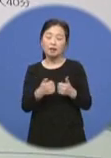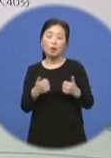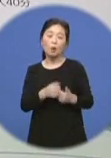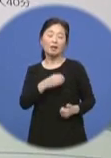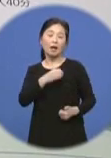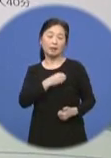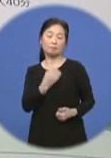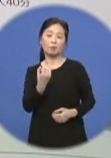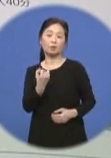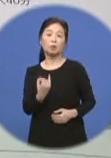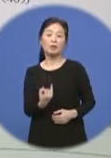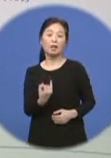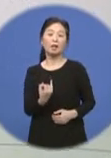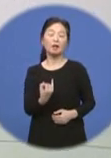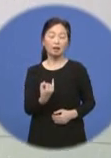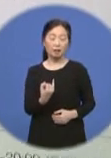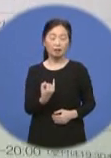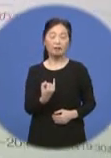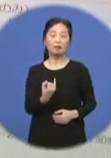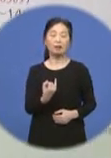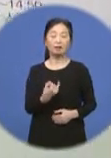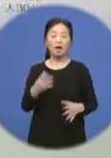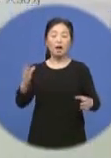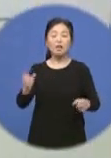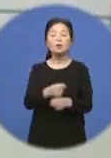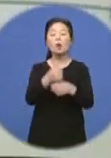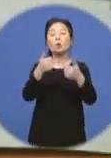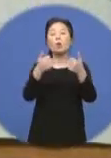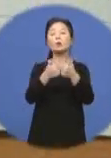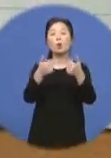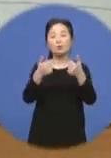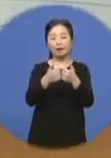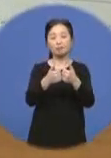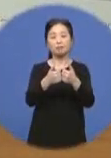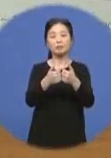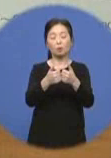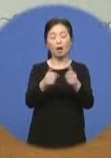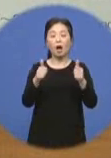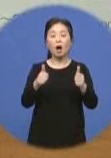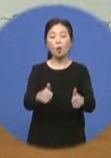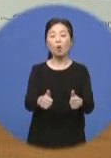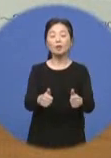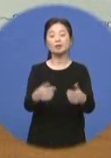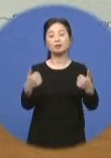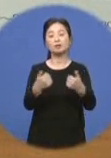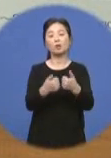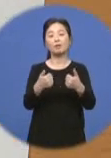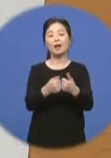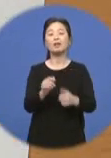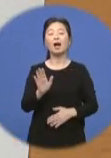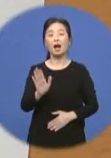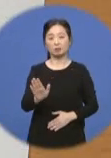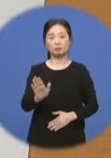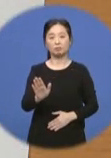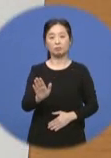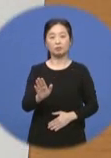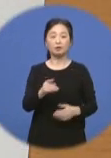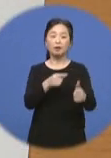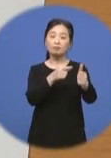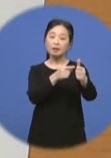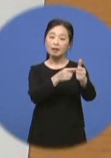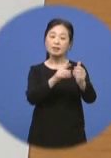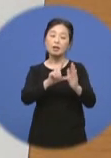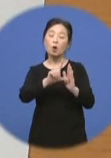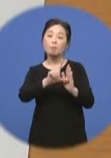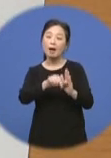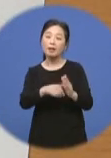相談やカウンセリング、法律相談などが受けられます。 男性の方は男性相談員さん